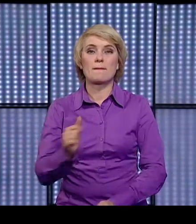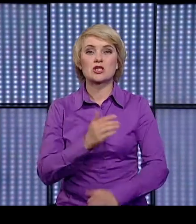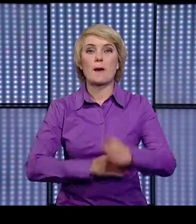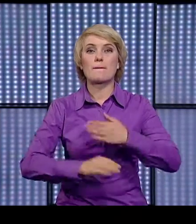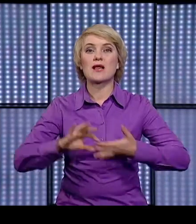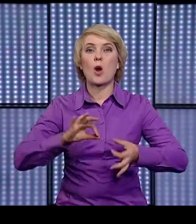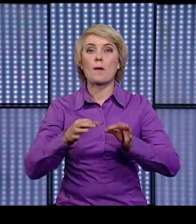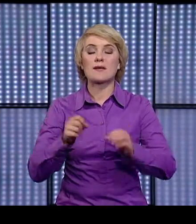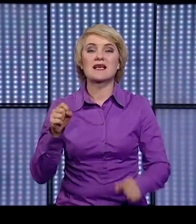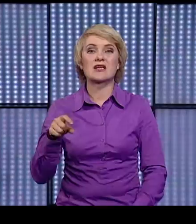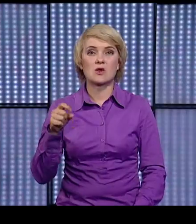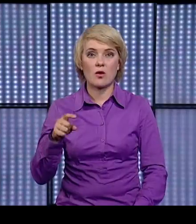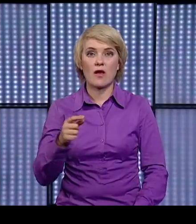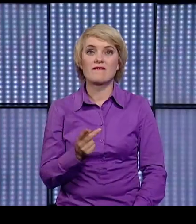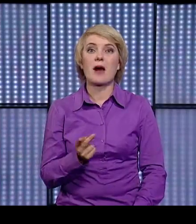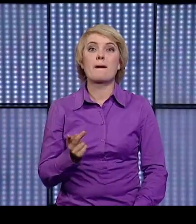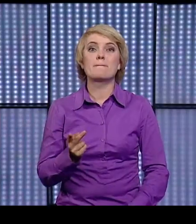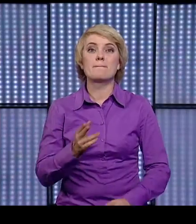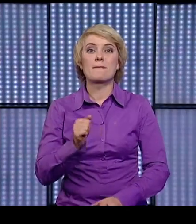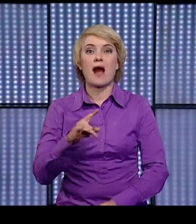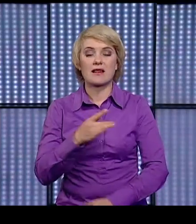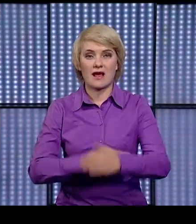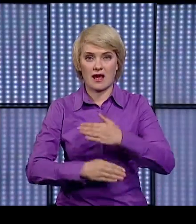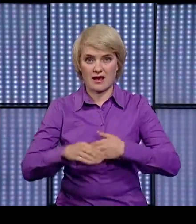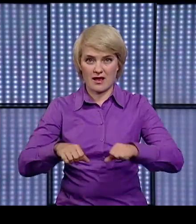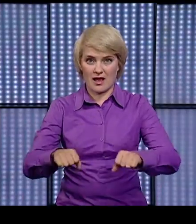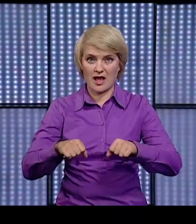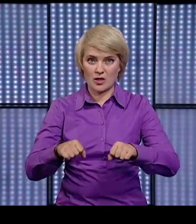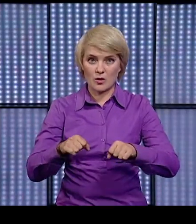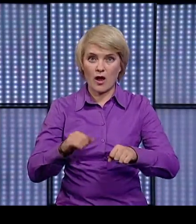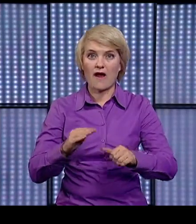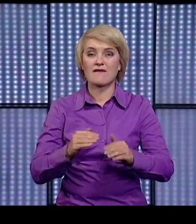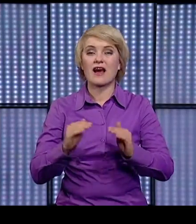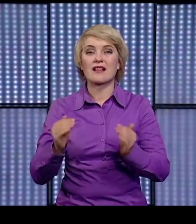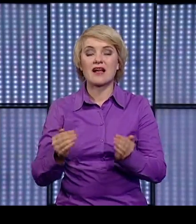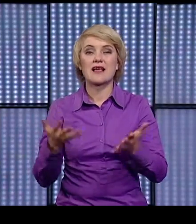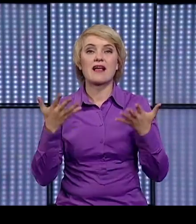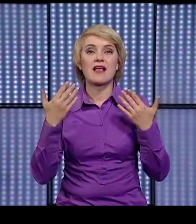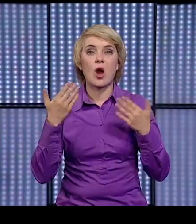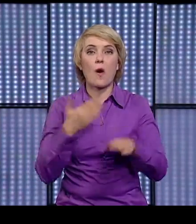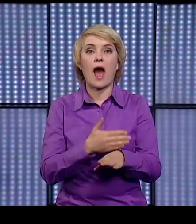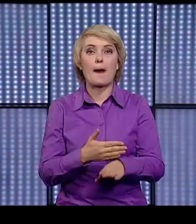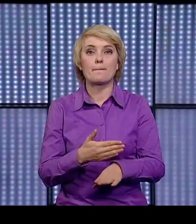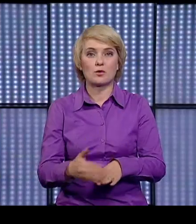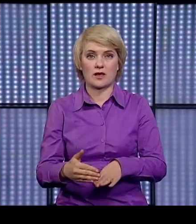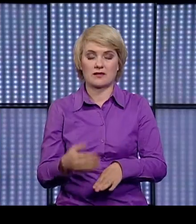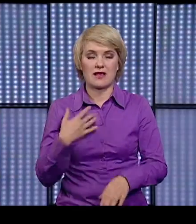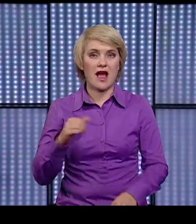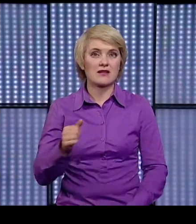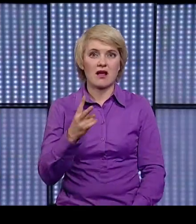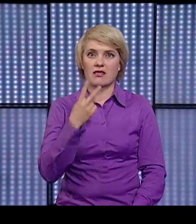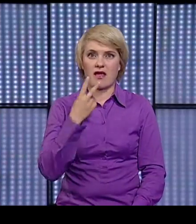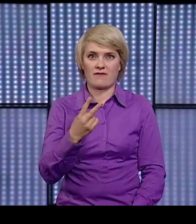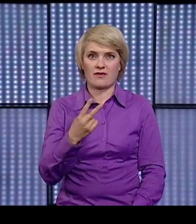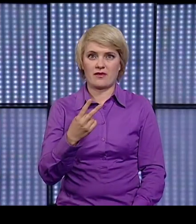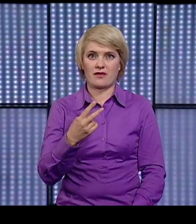класі легкої ампутації, тобто нижче коліна. Я не бачив спочатку. Я думав, що німець перший, я другий. Мені так показалось, по